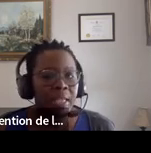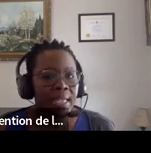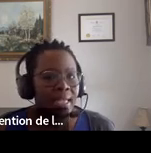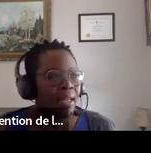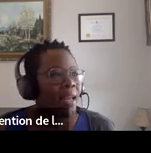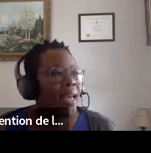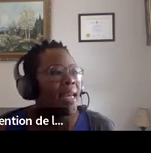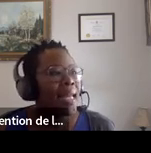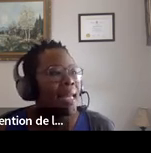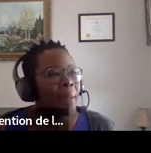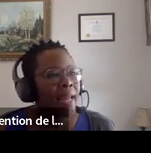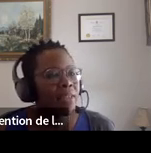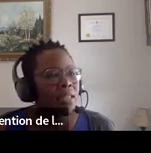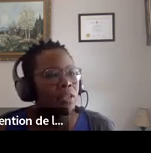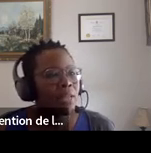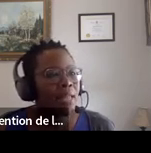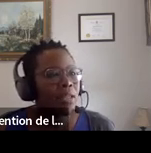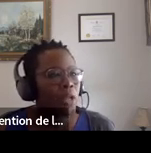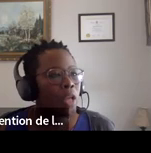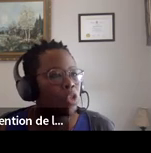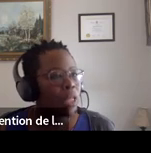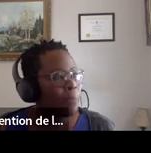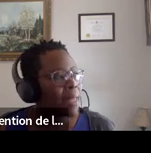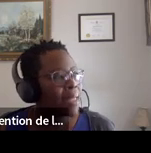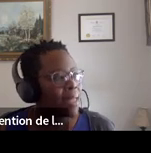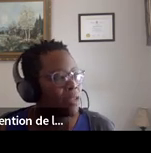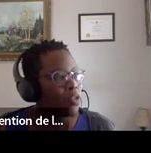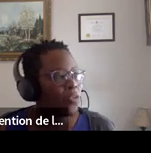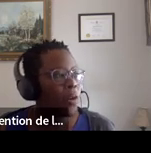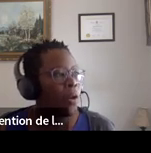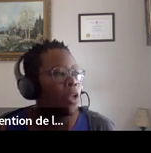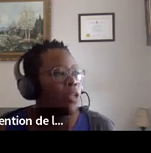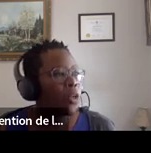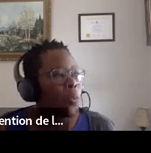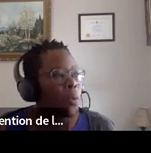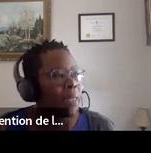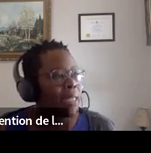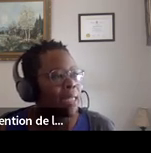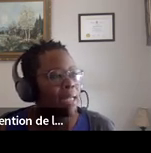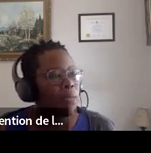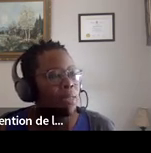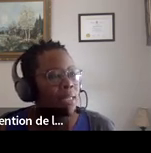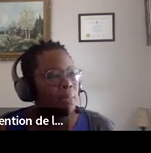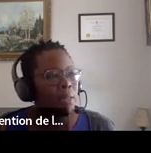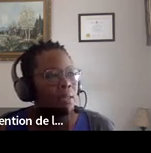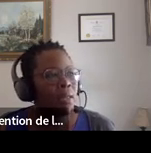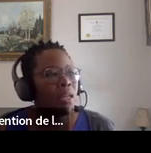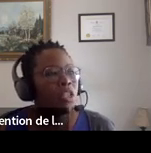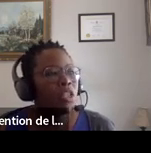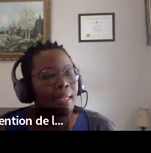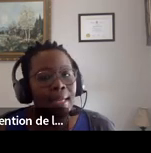fonctionnement physique et à la prévention de la douleur chez les patients souffrant de comorbidités